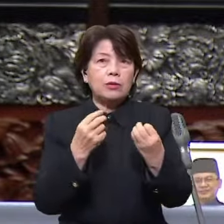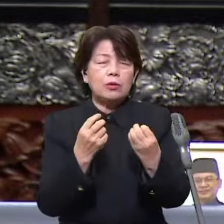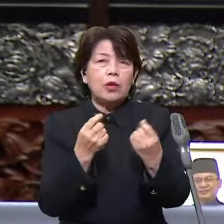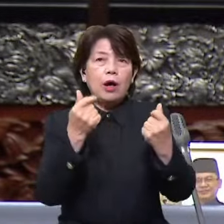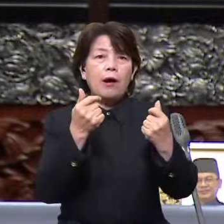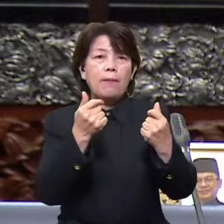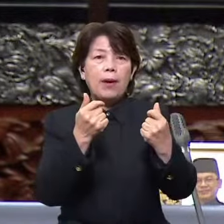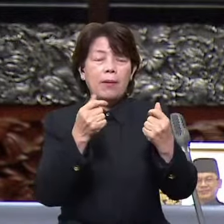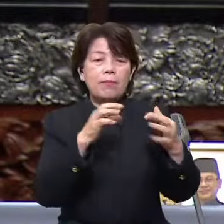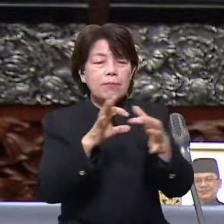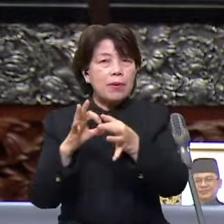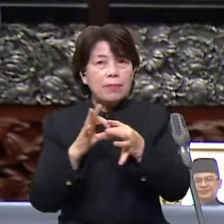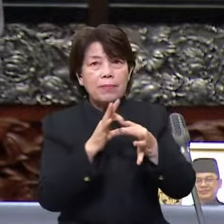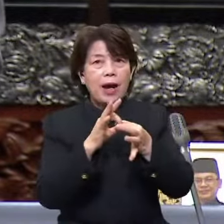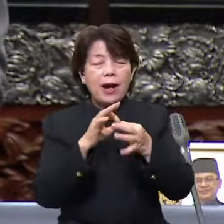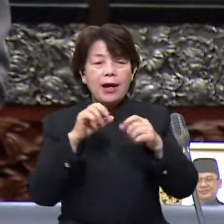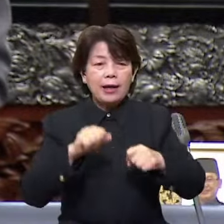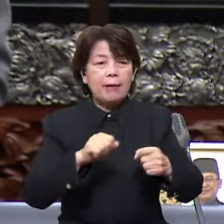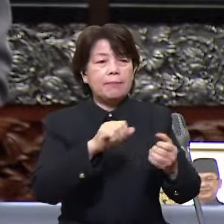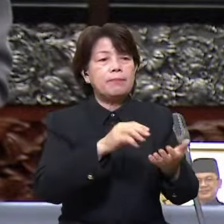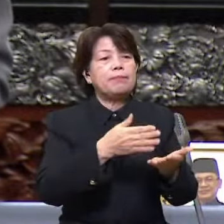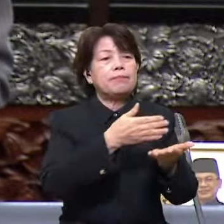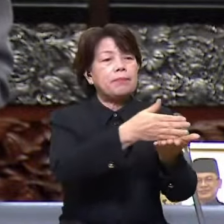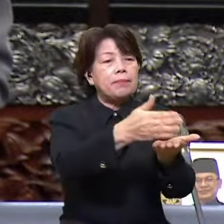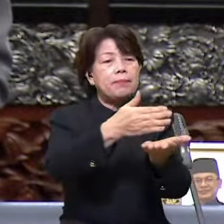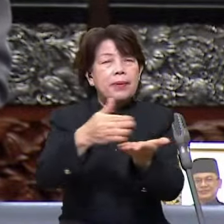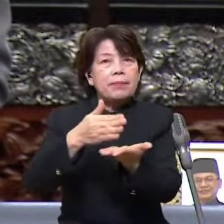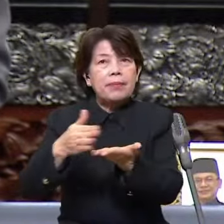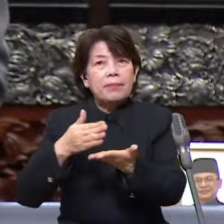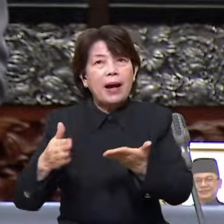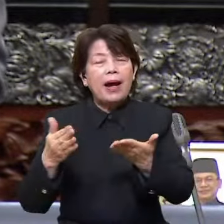daripada reimbursement yang juga disebut, kita